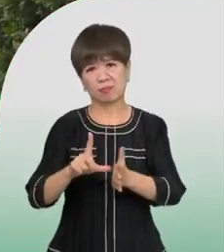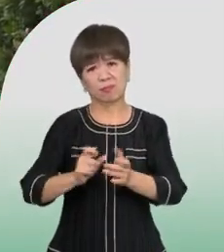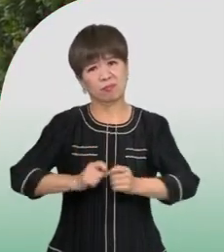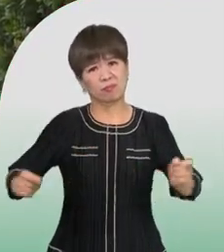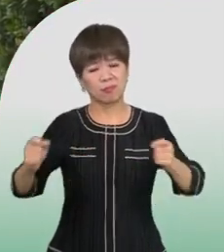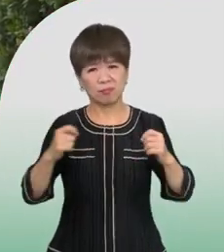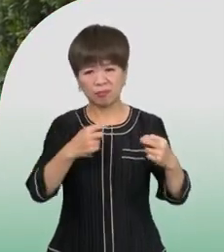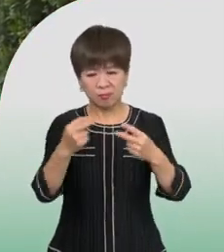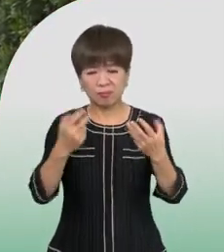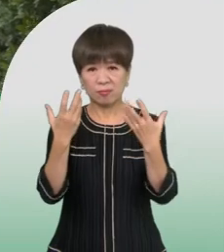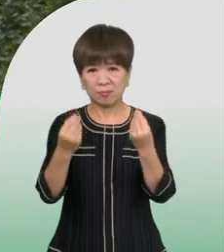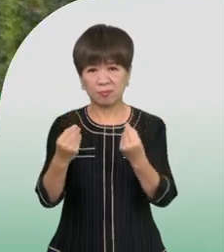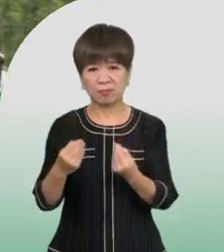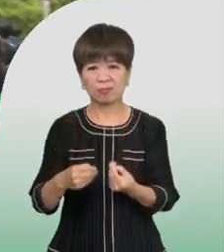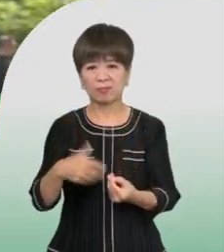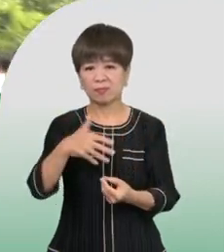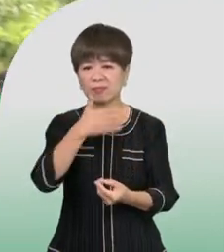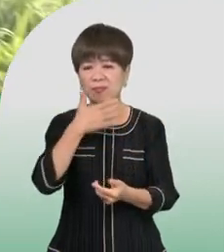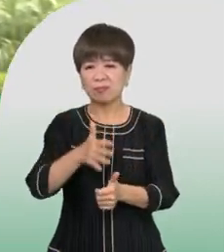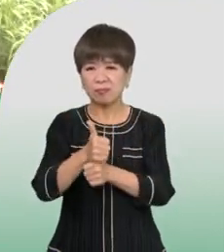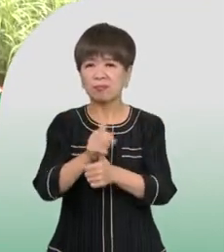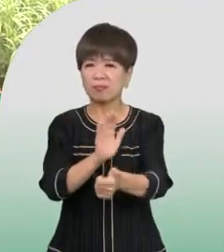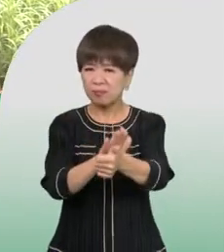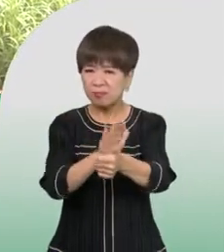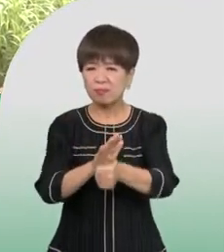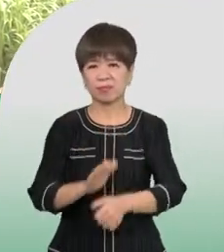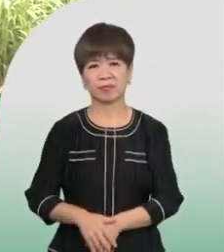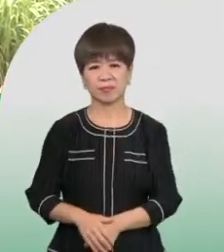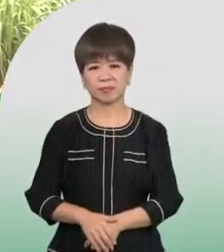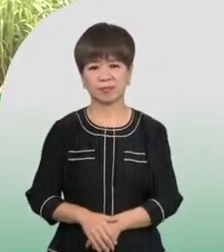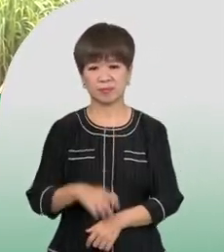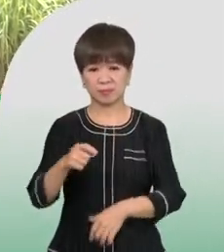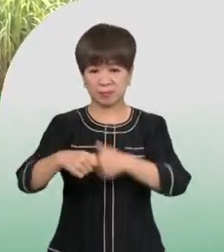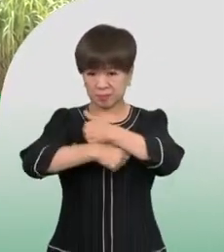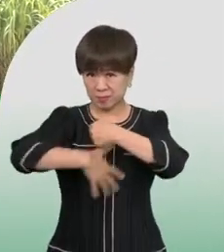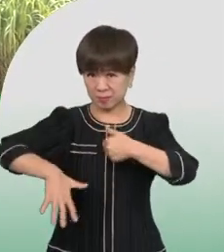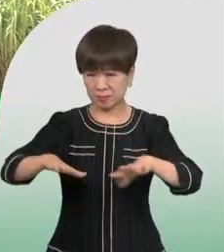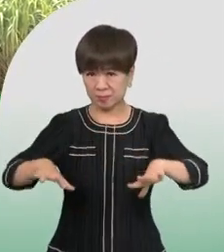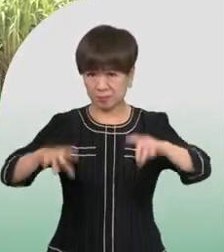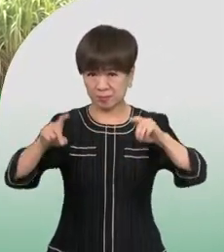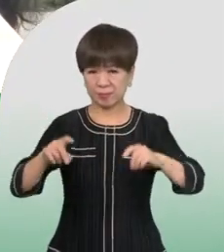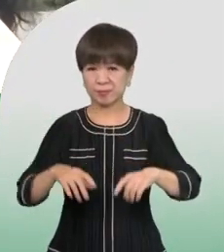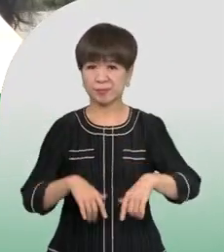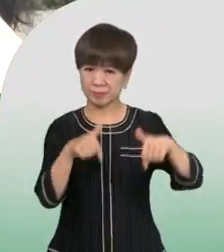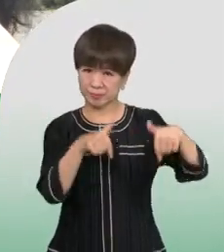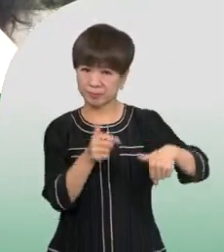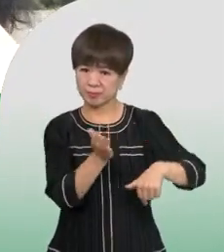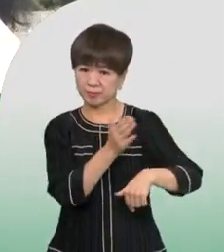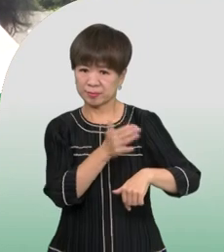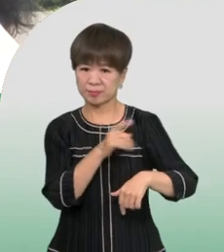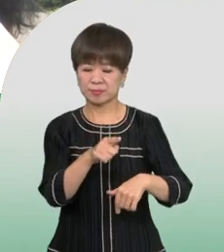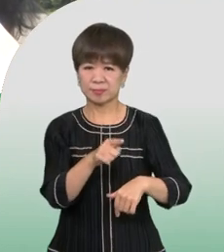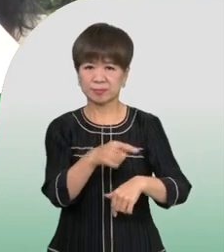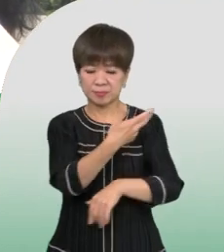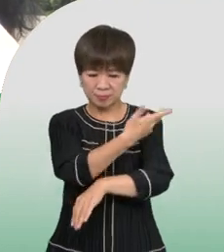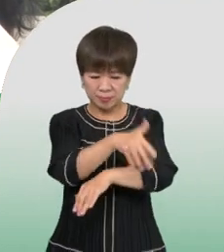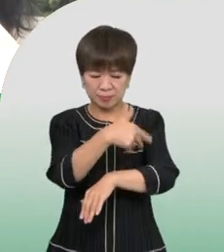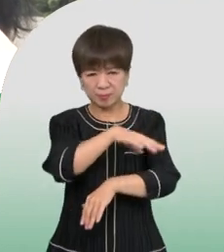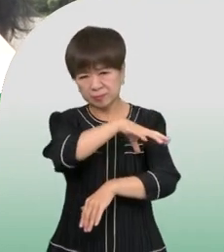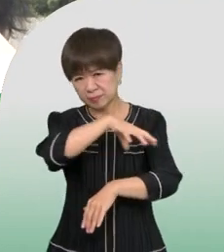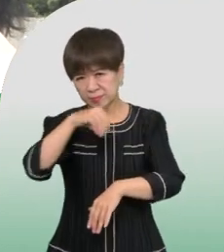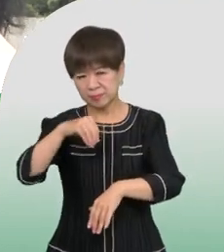整理，农田水利署做来改善问题。 那这个系统的功能，就从一开始从这个西边的这个取水，那么